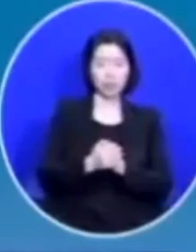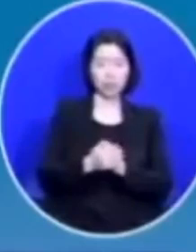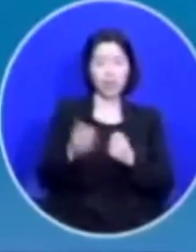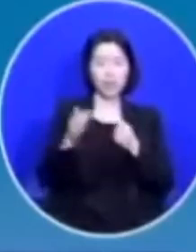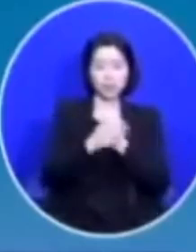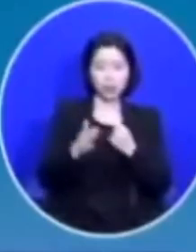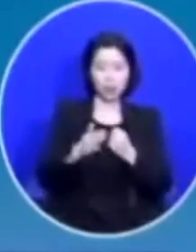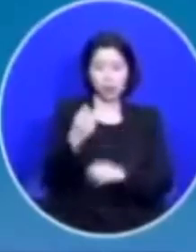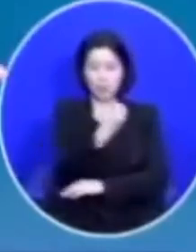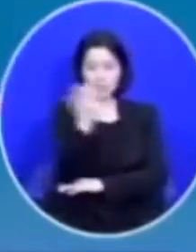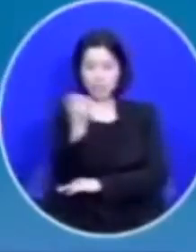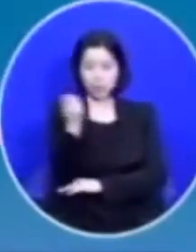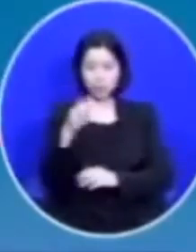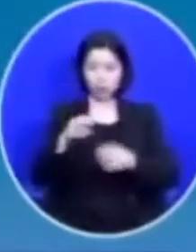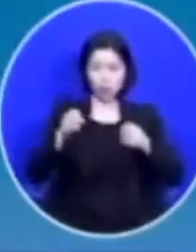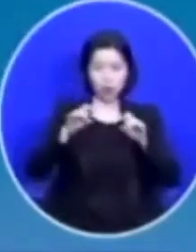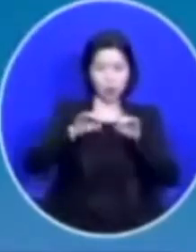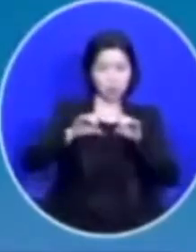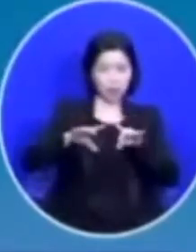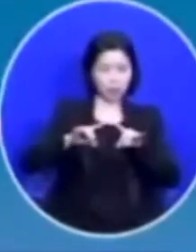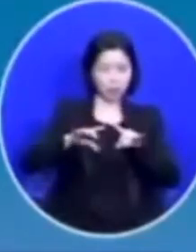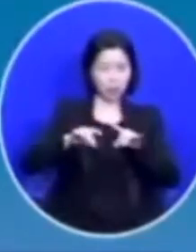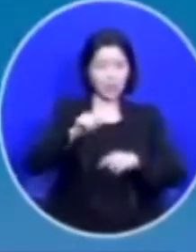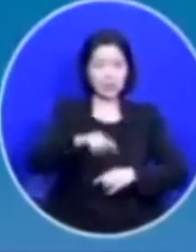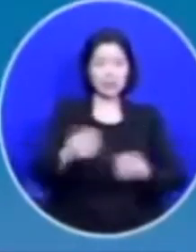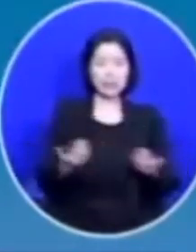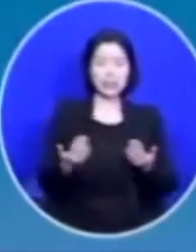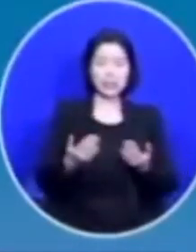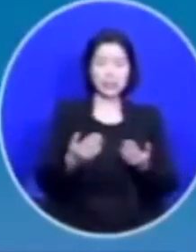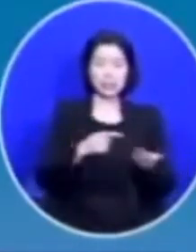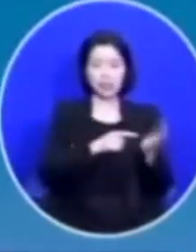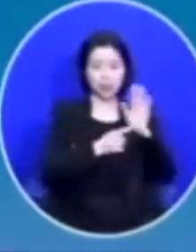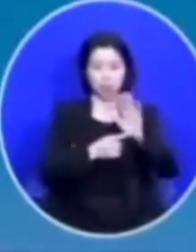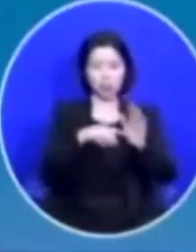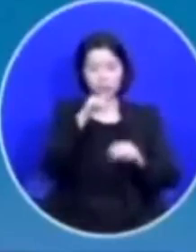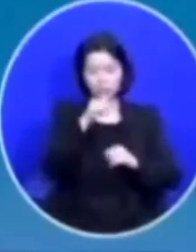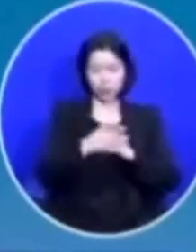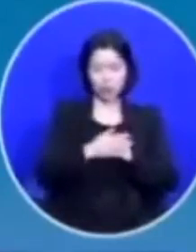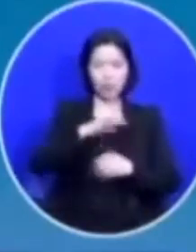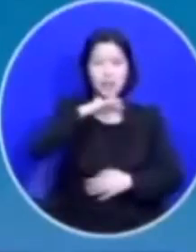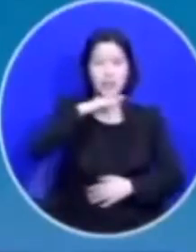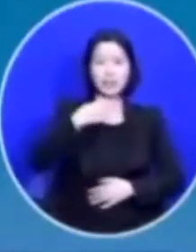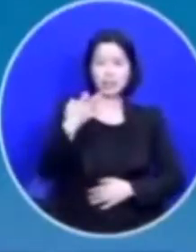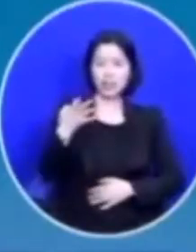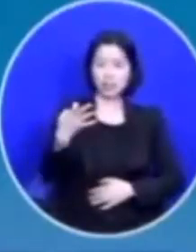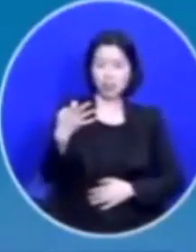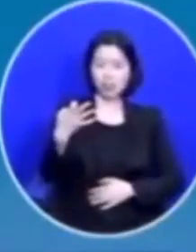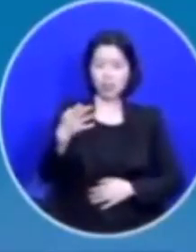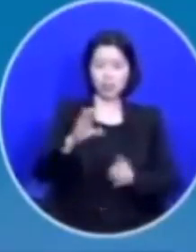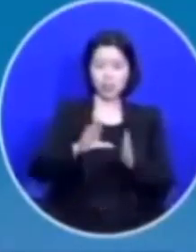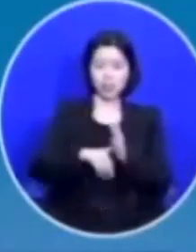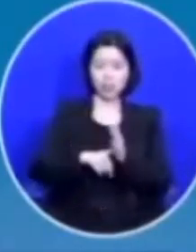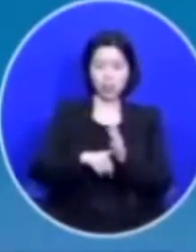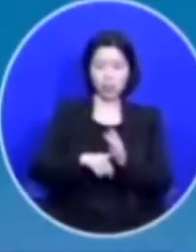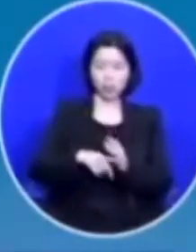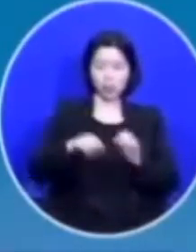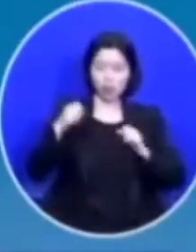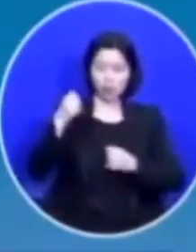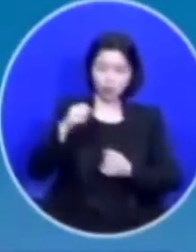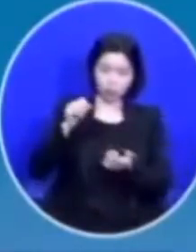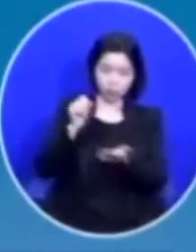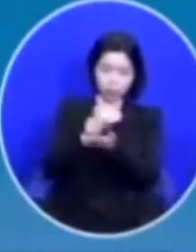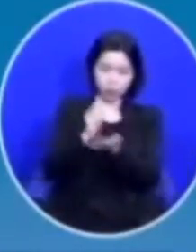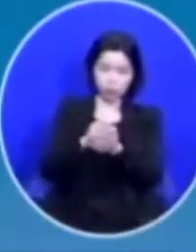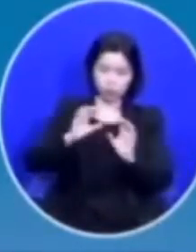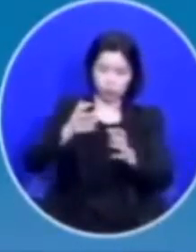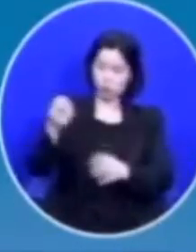그래서 신문에도 방송에도 그 일이 보도가 됐죠 14살 때 운동장에서 날아오는 축구공을